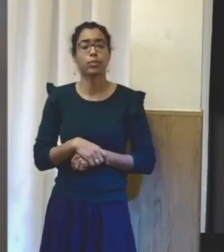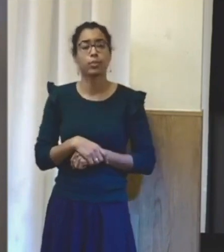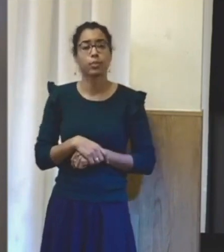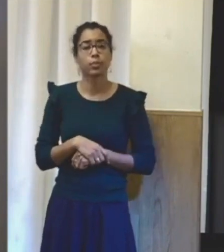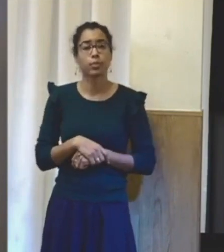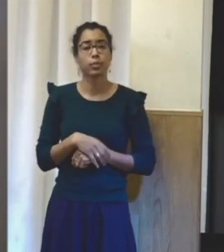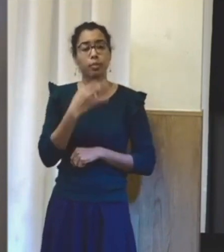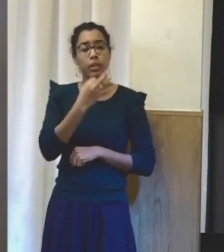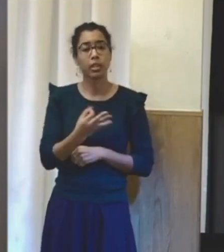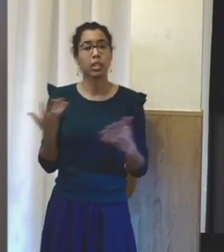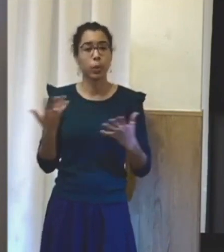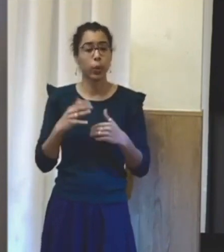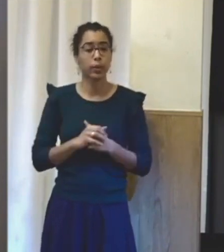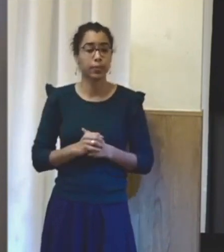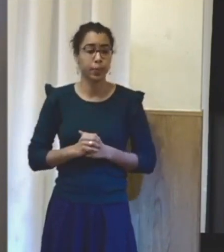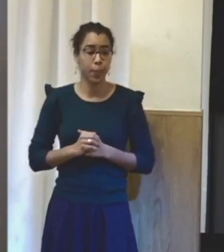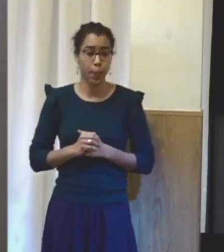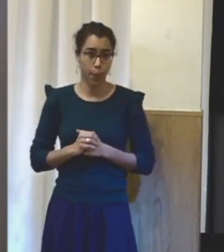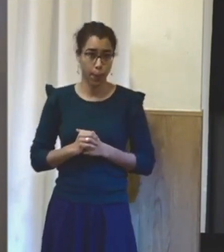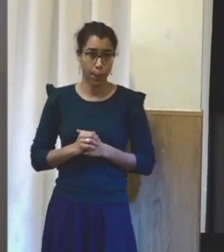il est dit que,